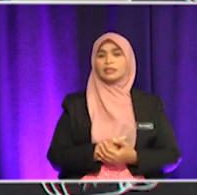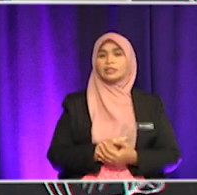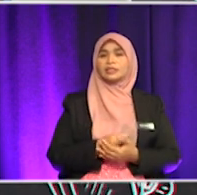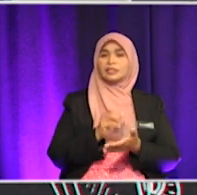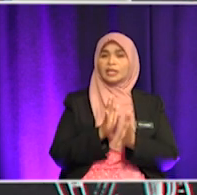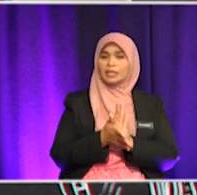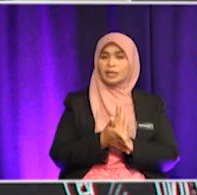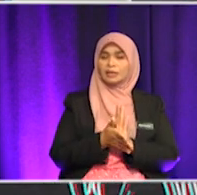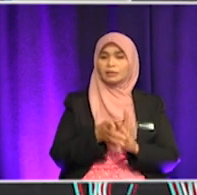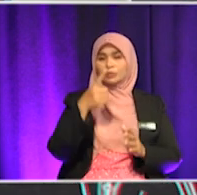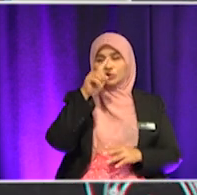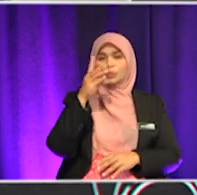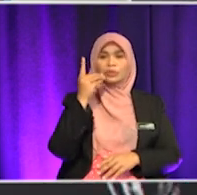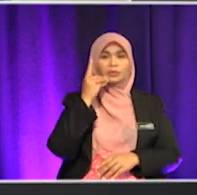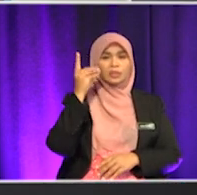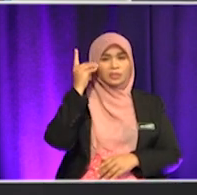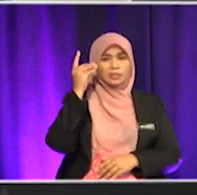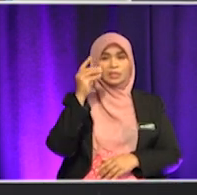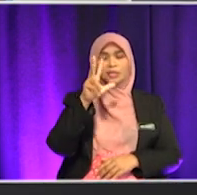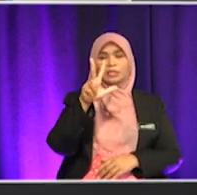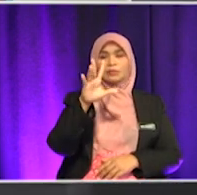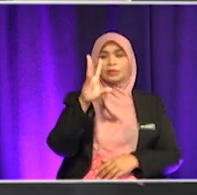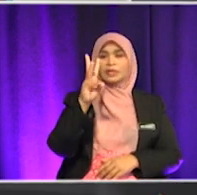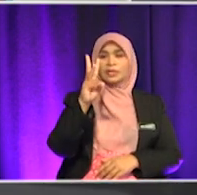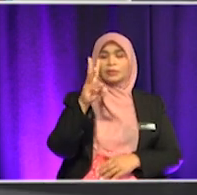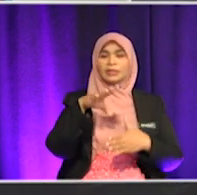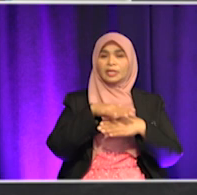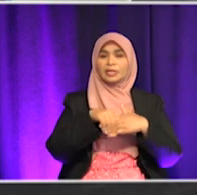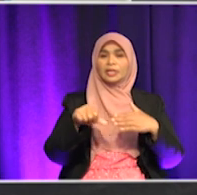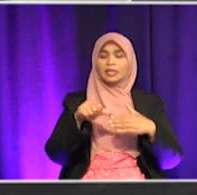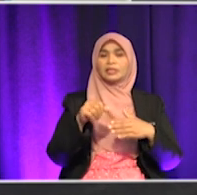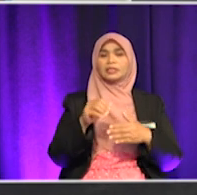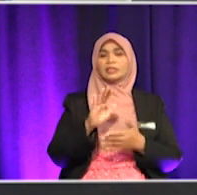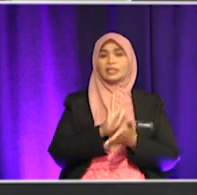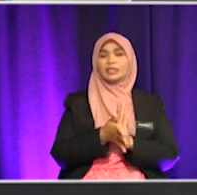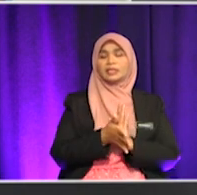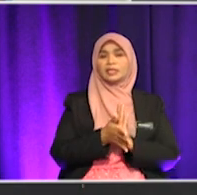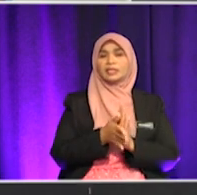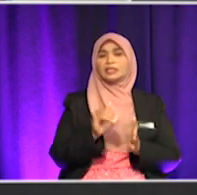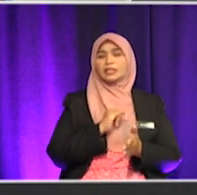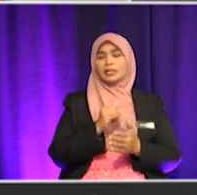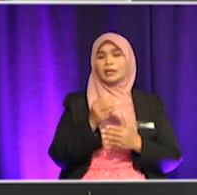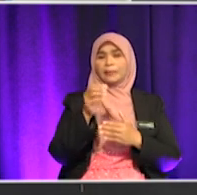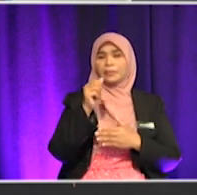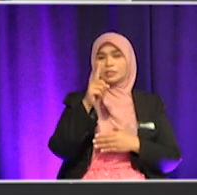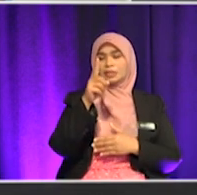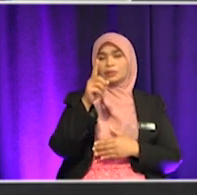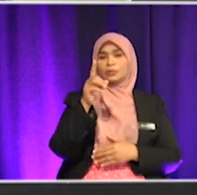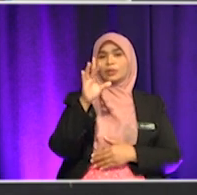untuk dewasa ialah RM36. Betul. So saya ambil RM180, saya bahagi dengan